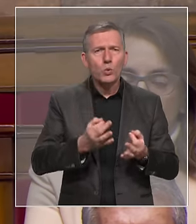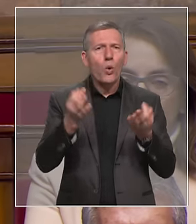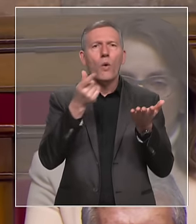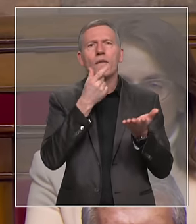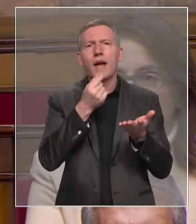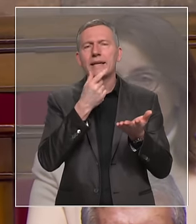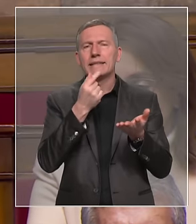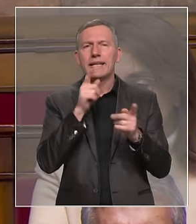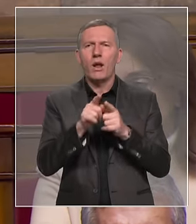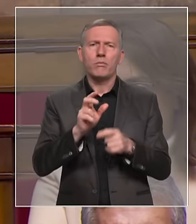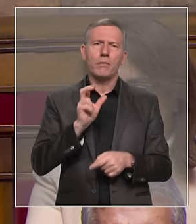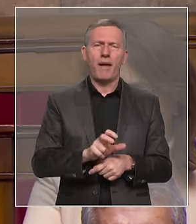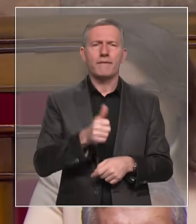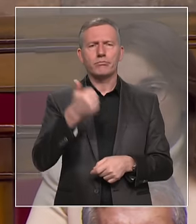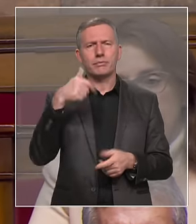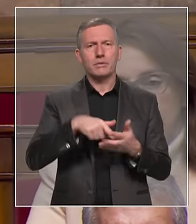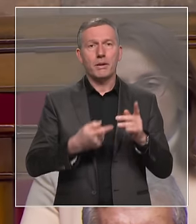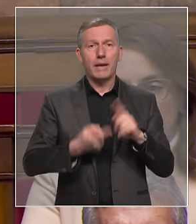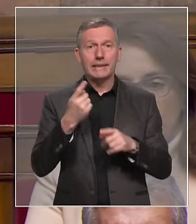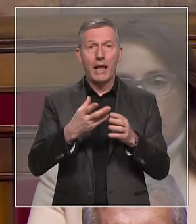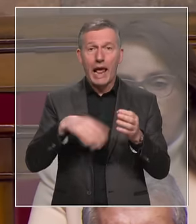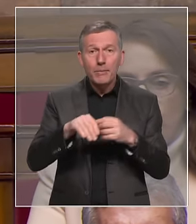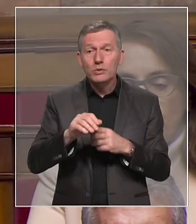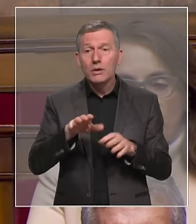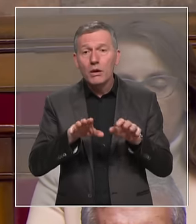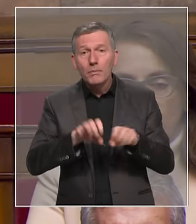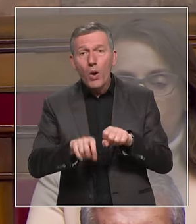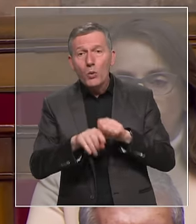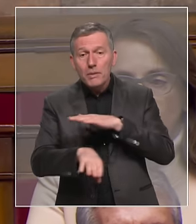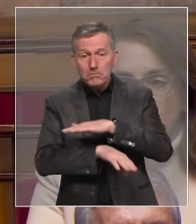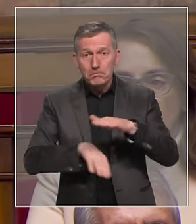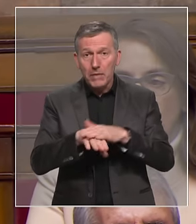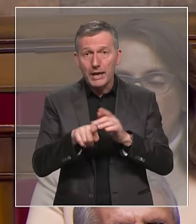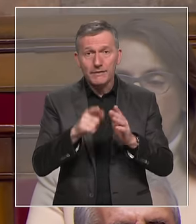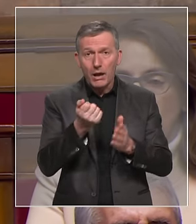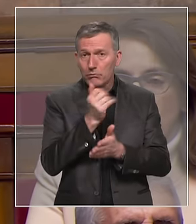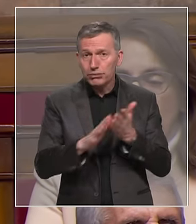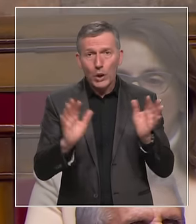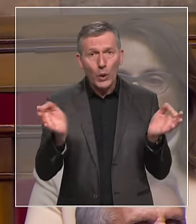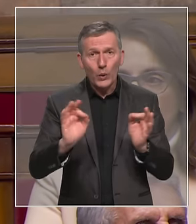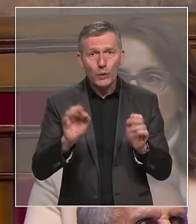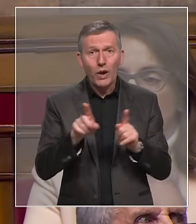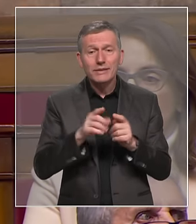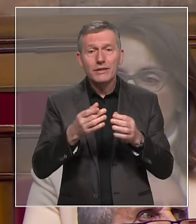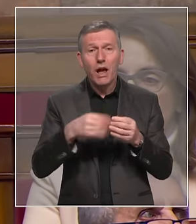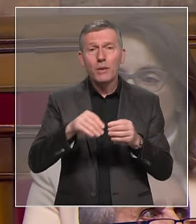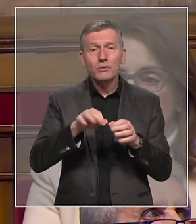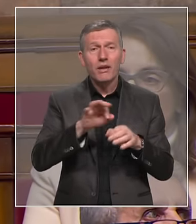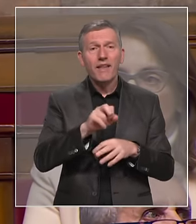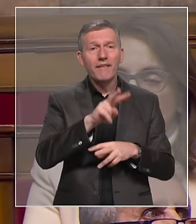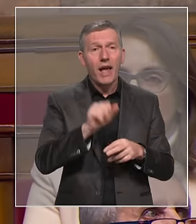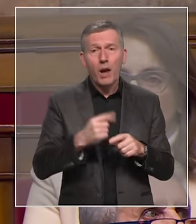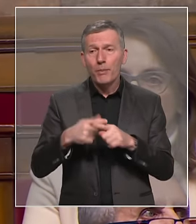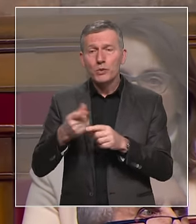facile d'en faire la cause principale, d'autant plus que les produits de première nécessité en sont exonérés et que l'addition TVA octroi de